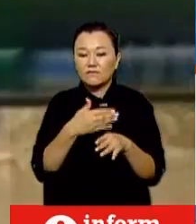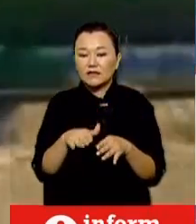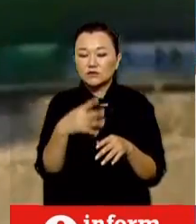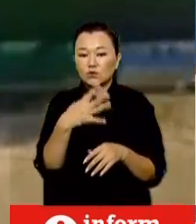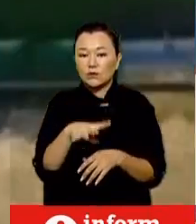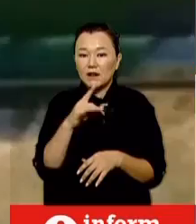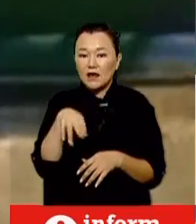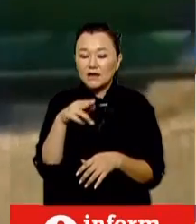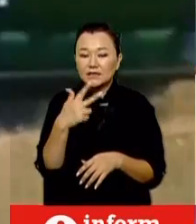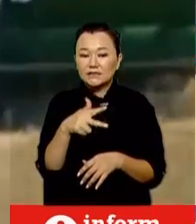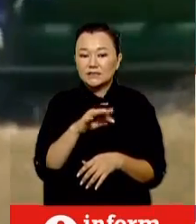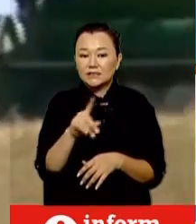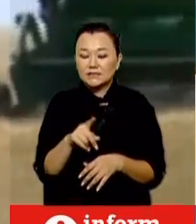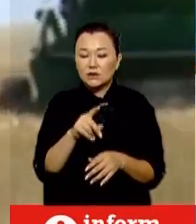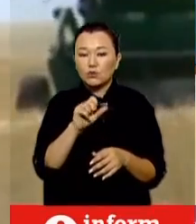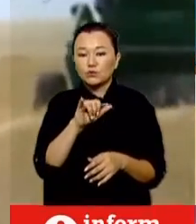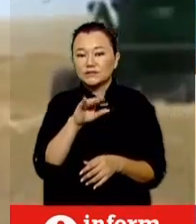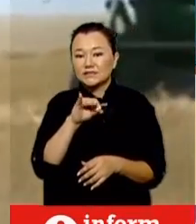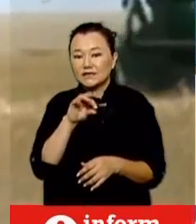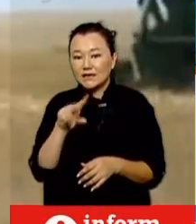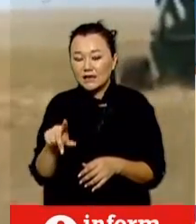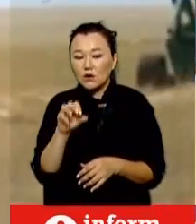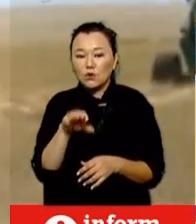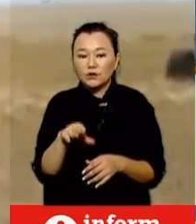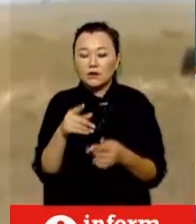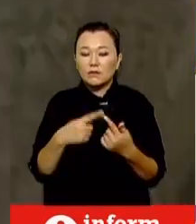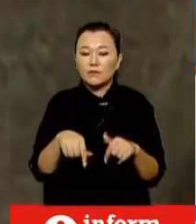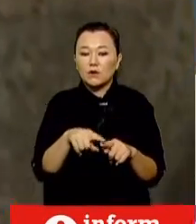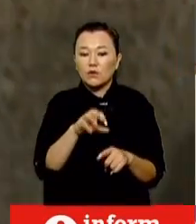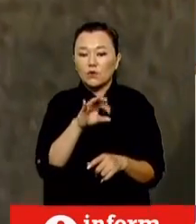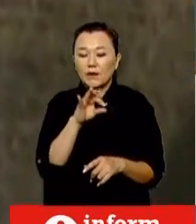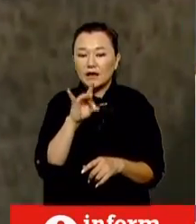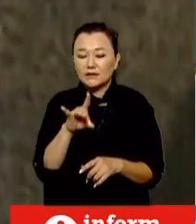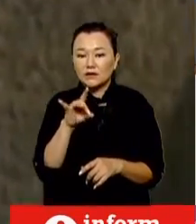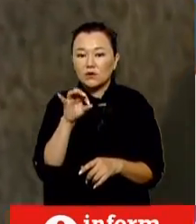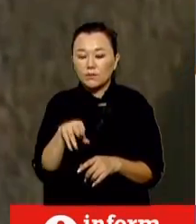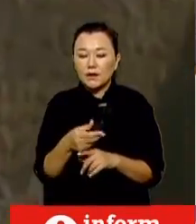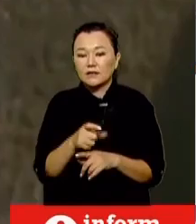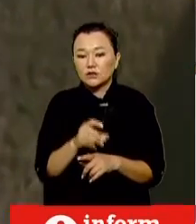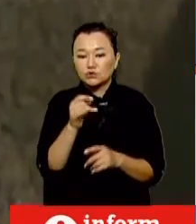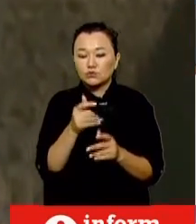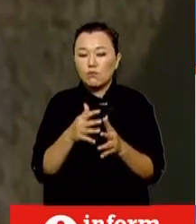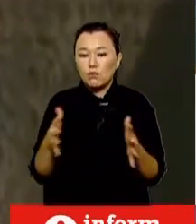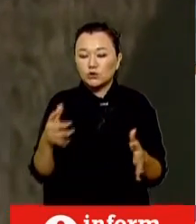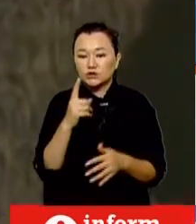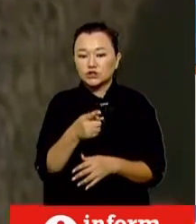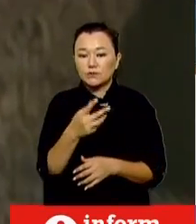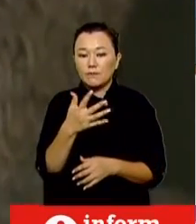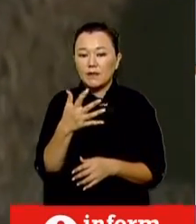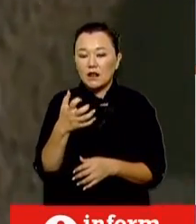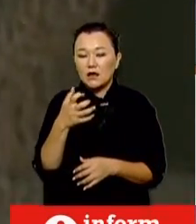миллиардов, 30 из средств утилизбора, остальное от оператора программы, то в этом в разы меньше, чуть больше 1,5 миллиарда